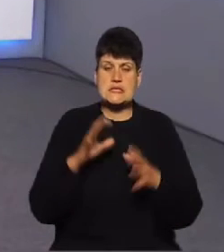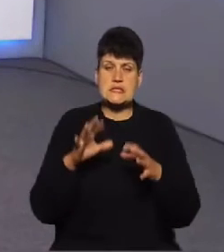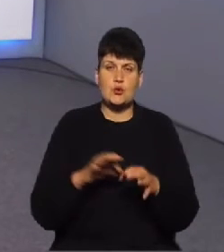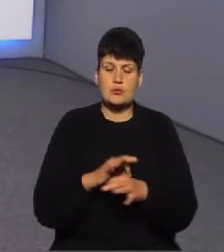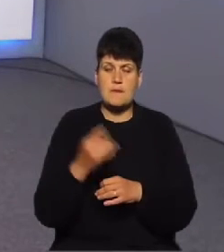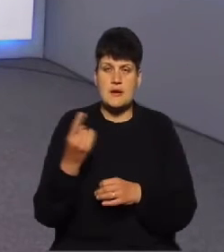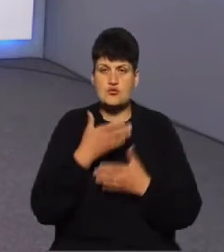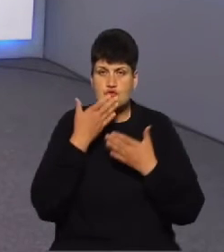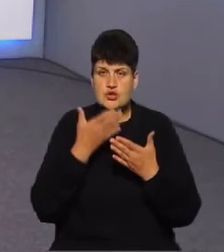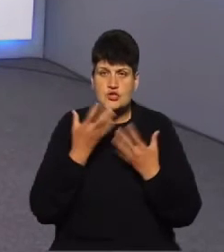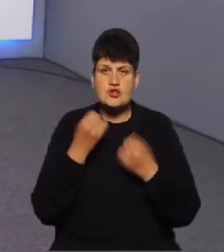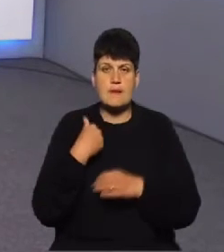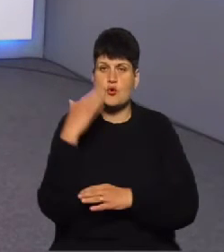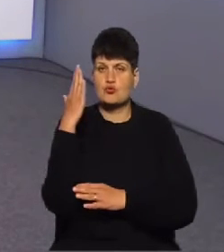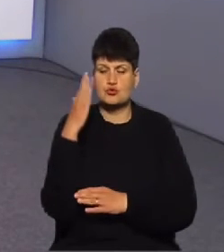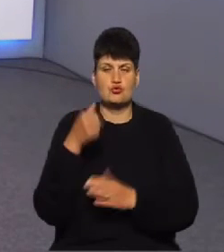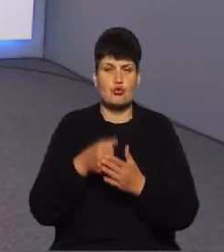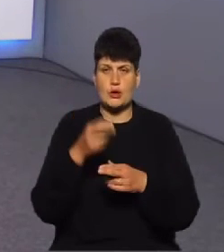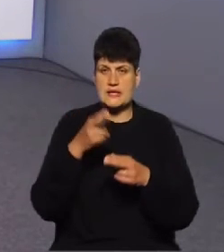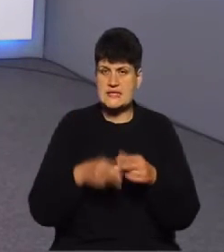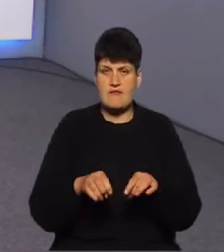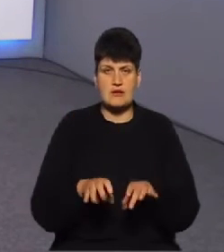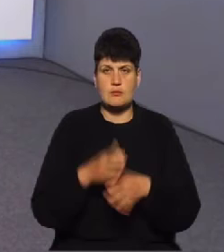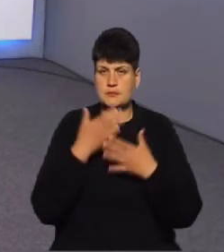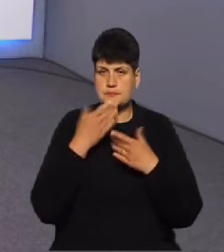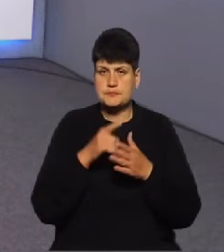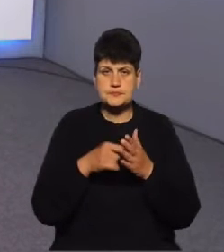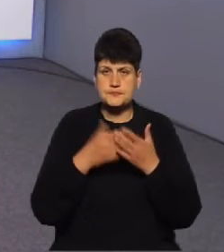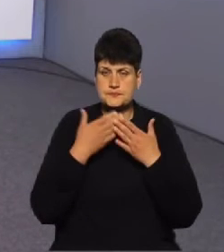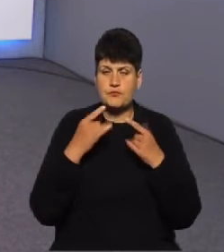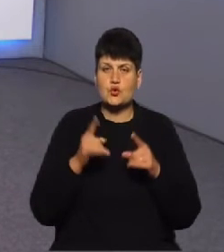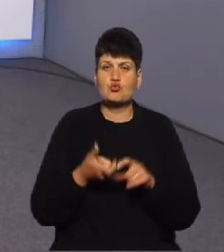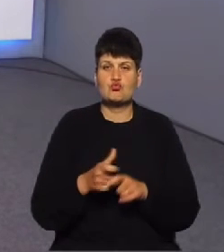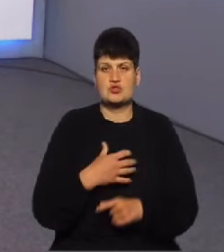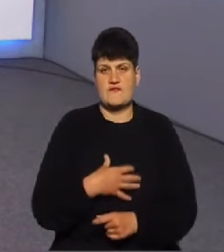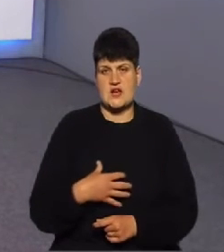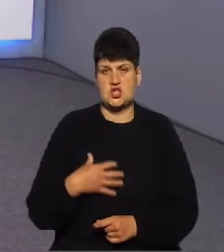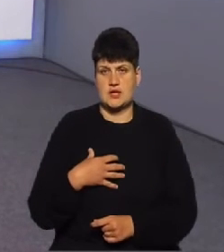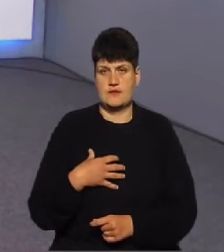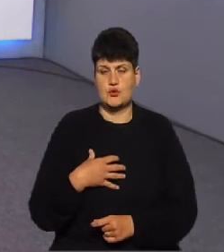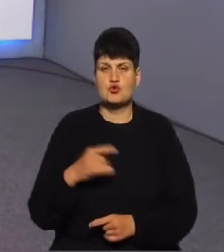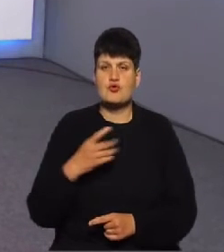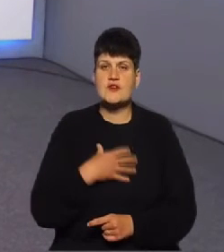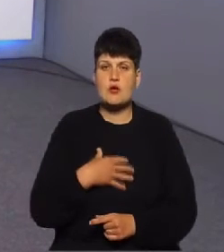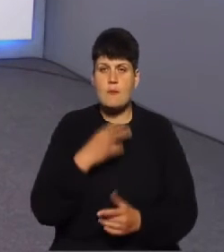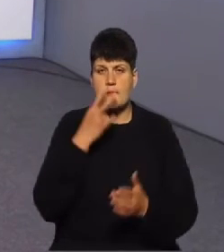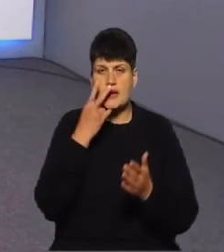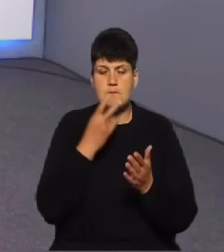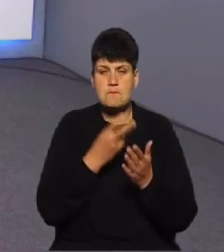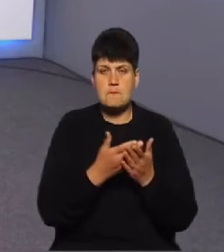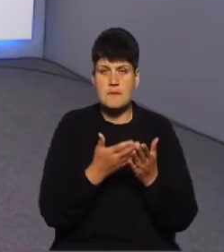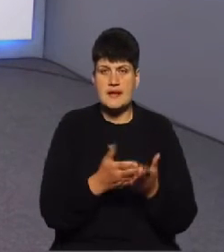досі не проголосований, до кінця не вирішені питання, що дуже важливо? Що важливо передбачити, не